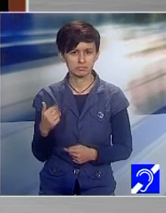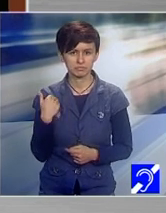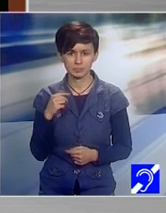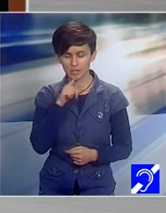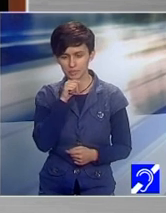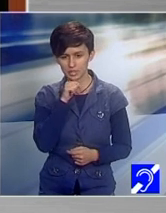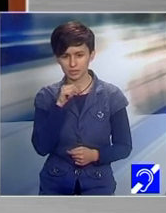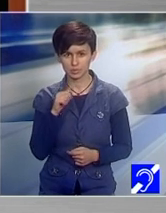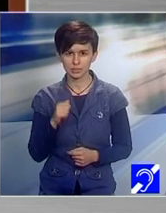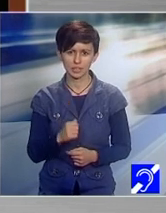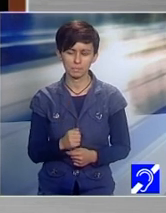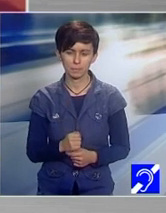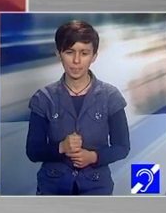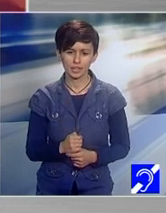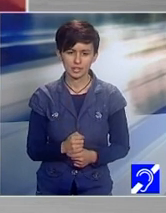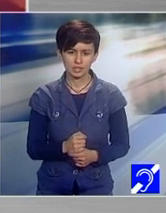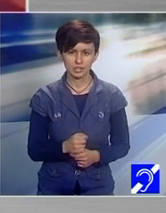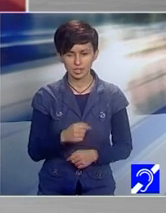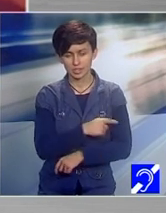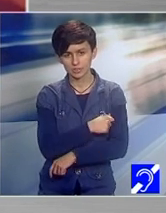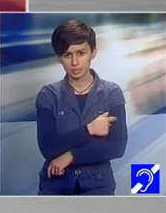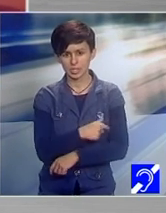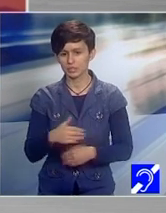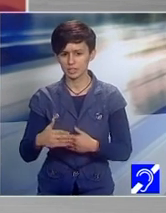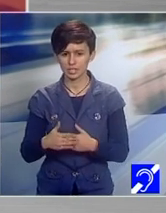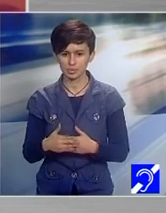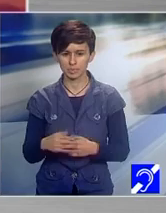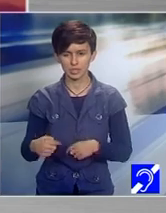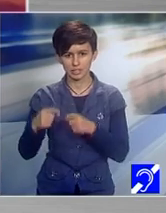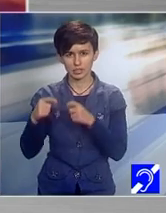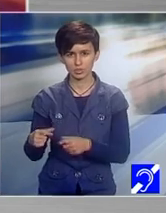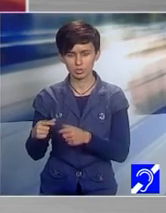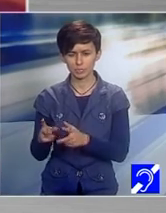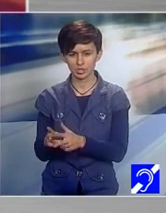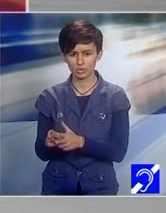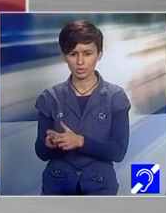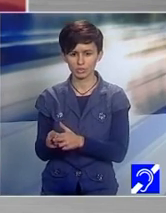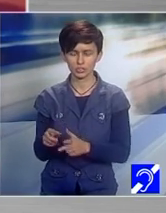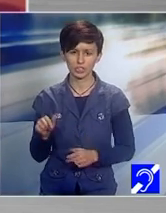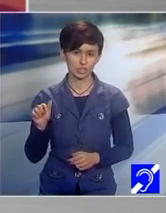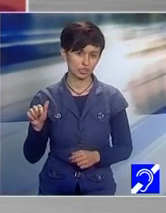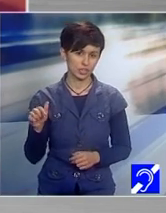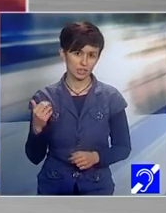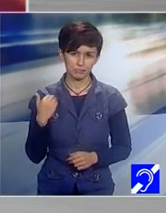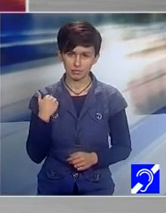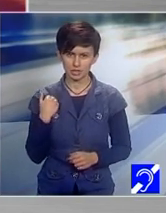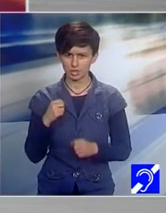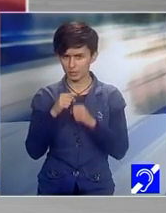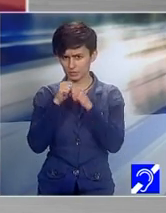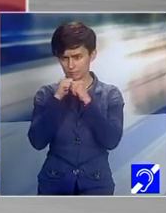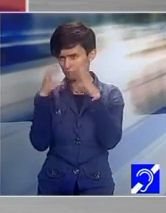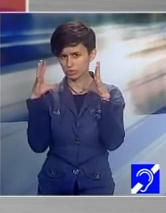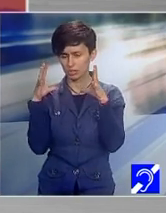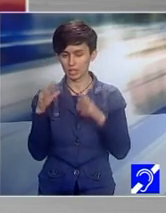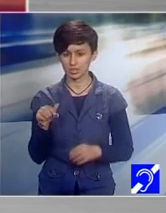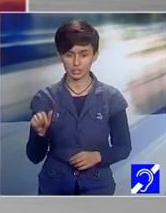din respectiva zona, într-un domeniu oncologic. Și m-a întrebat, așa stupefiat, zice, adică dumneavoastră